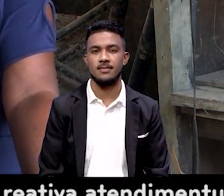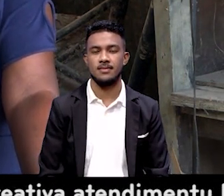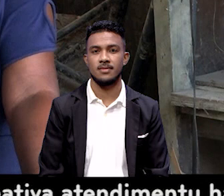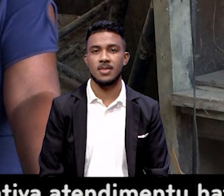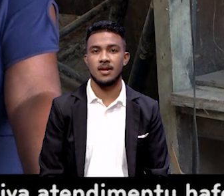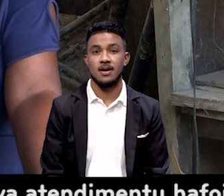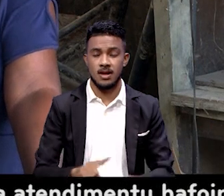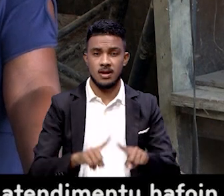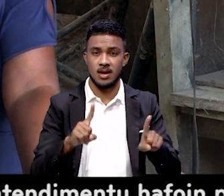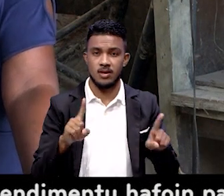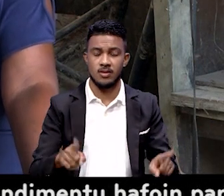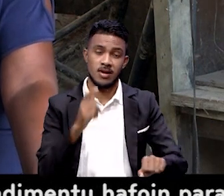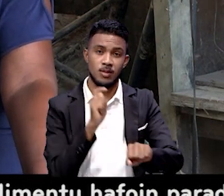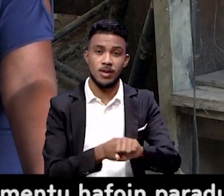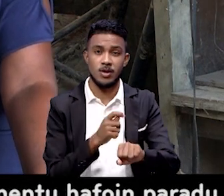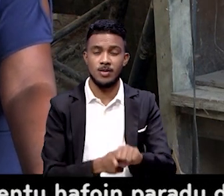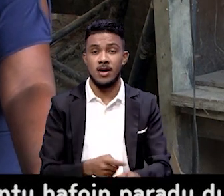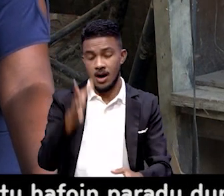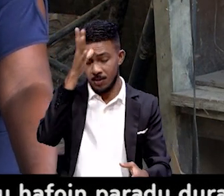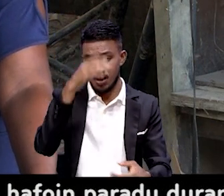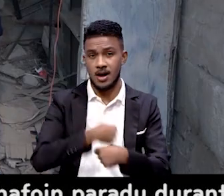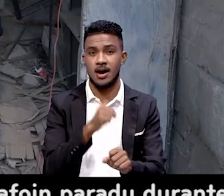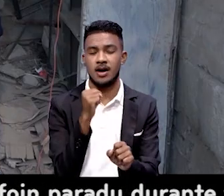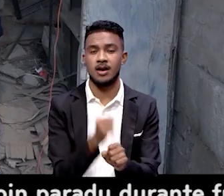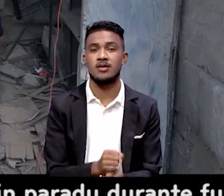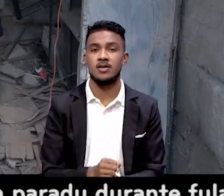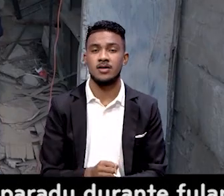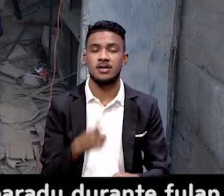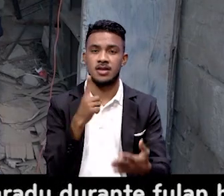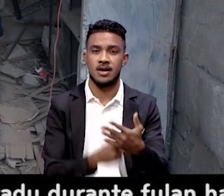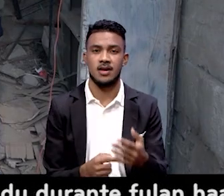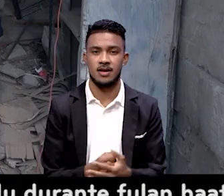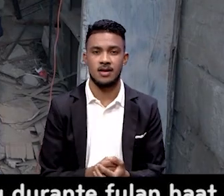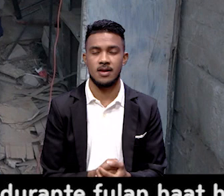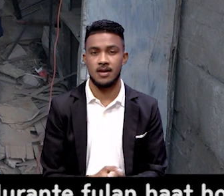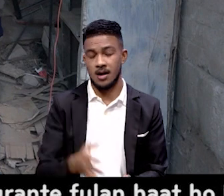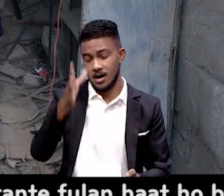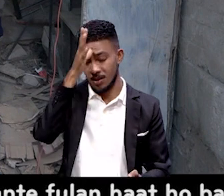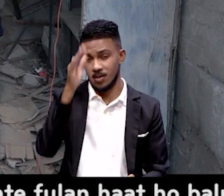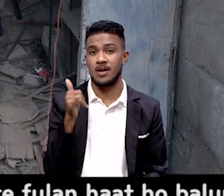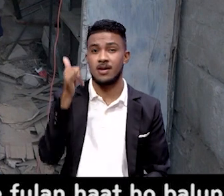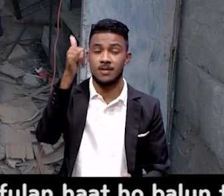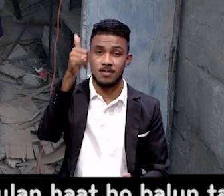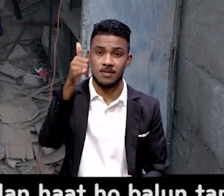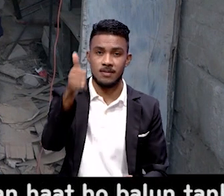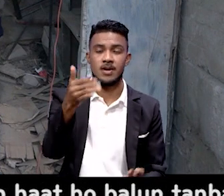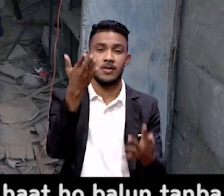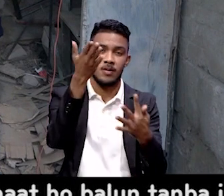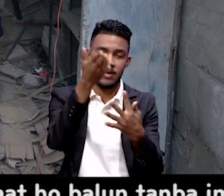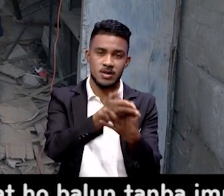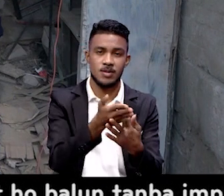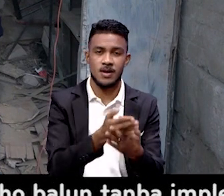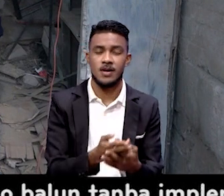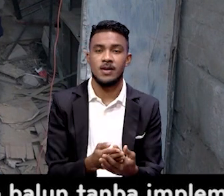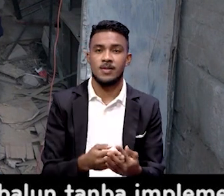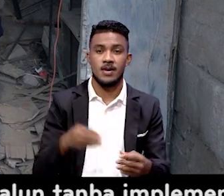antong ama momentu ini apa hal sedela? Apa mati biang hal sedela? Apa tama bapak kita itu maka masa buat tabu